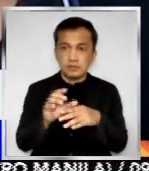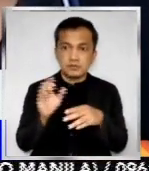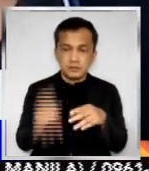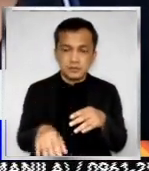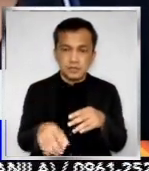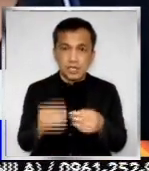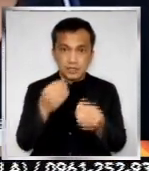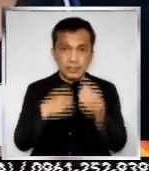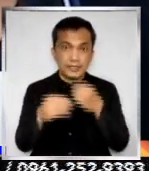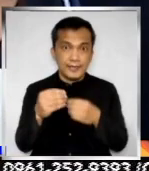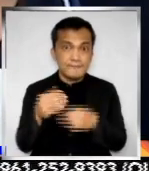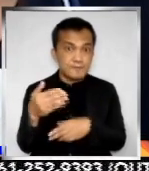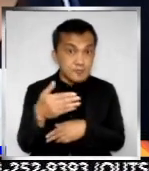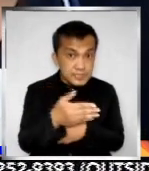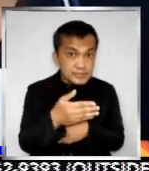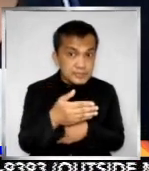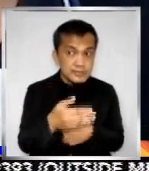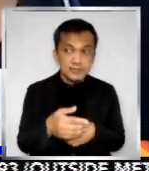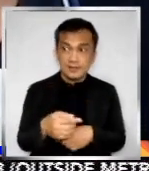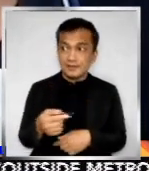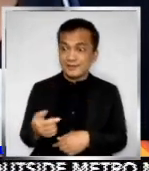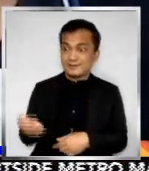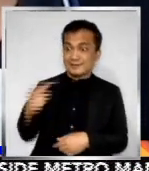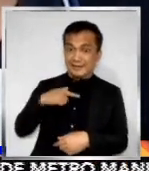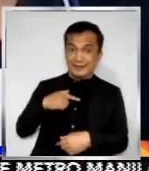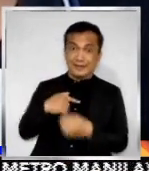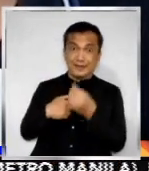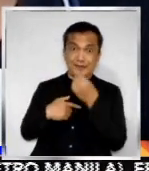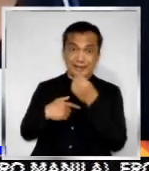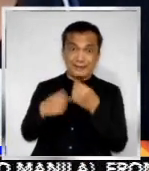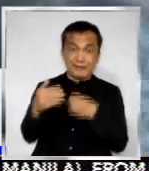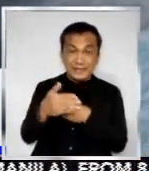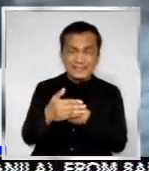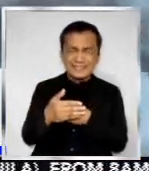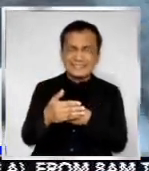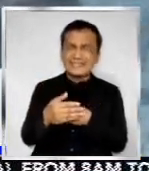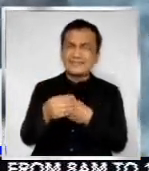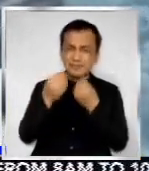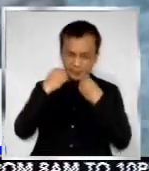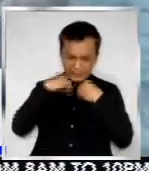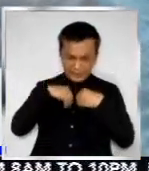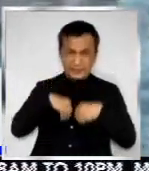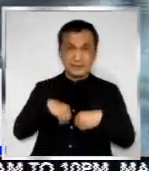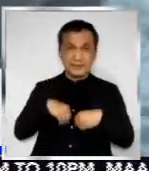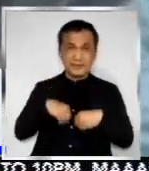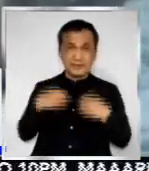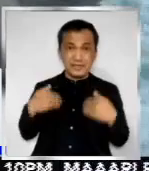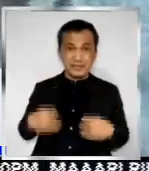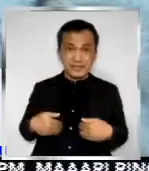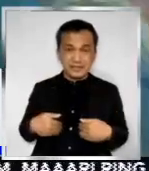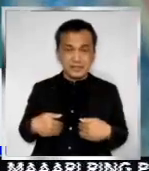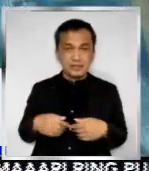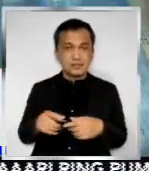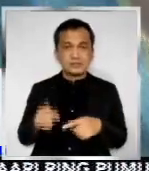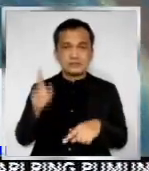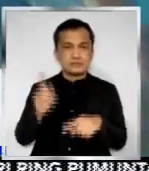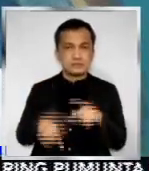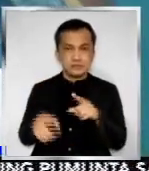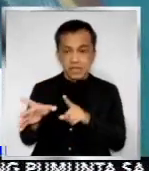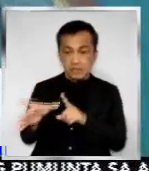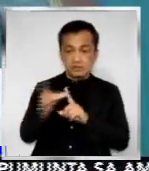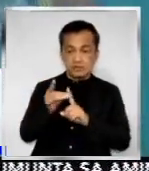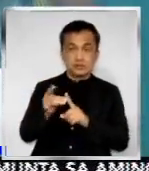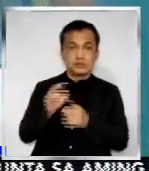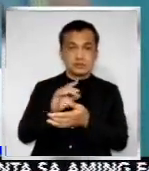isda at kinain natin yung isda, it will end up in our bodies. Bagamat malayo namang mahawa ng COVID-19 mula sa mga gamit na